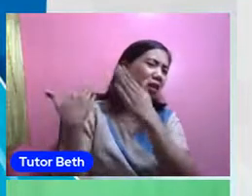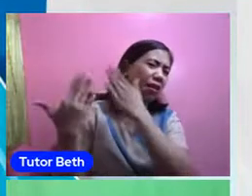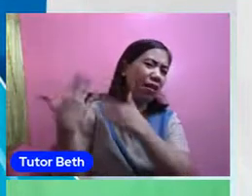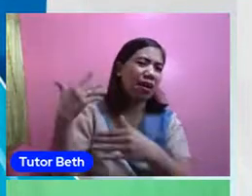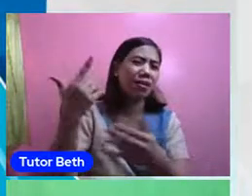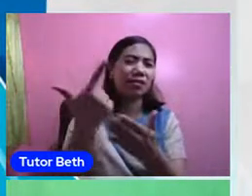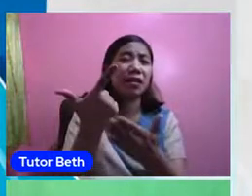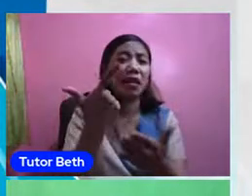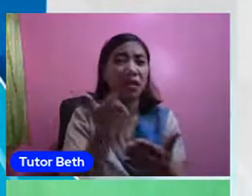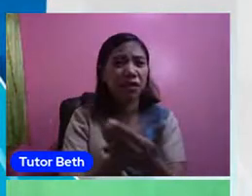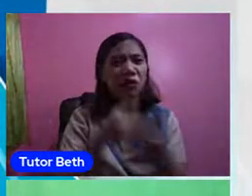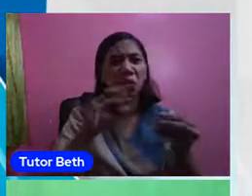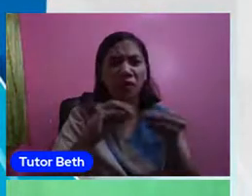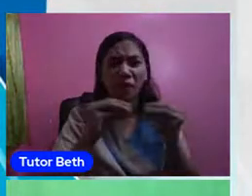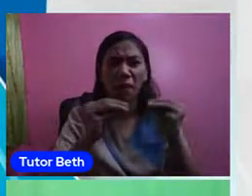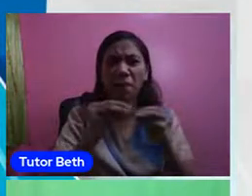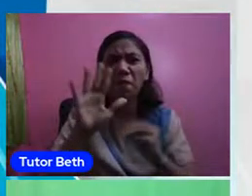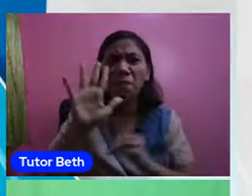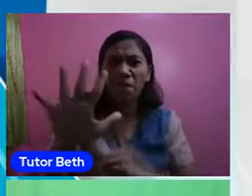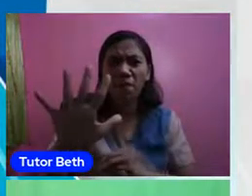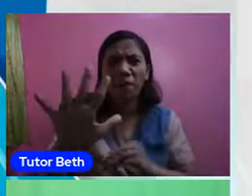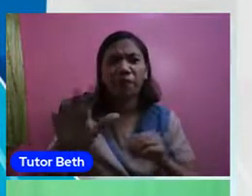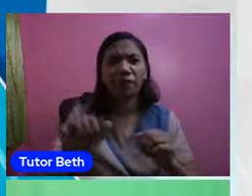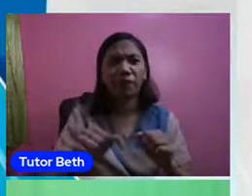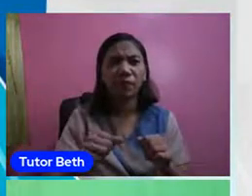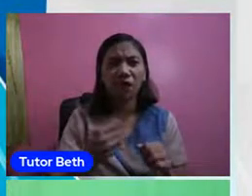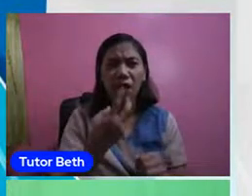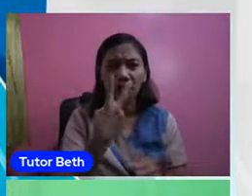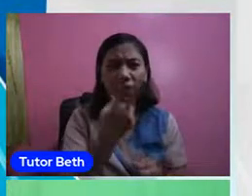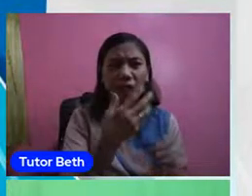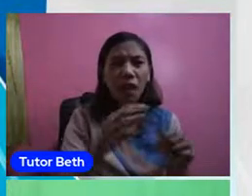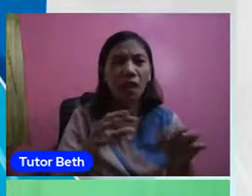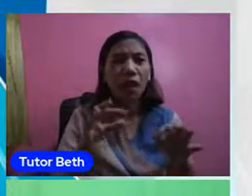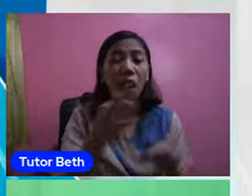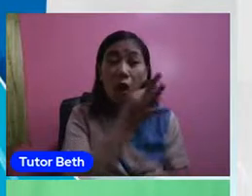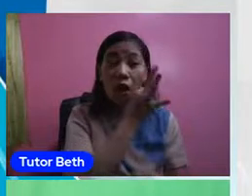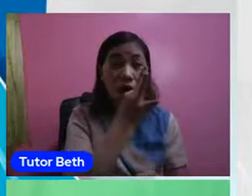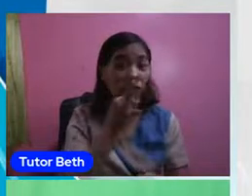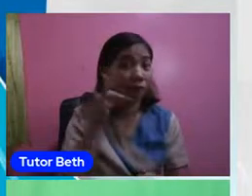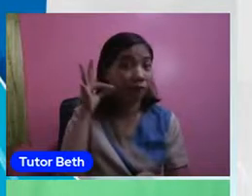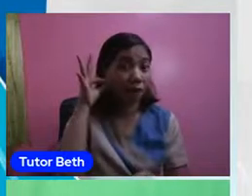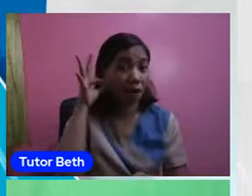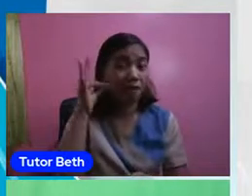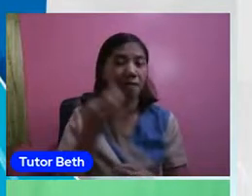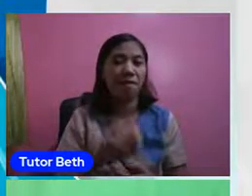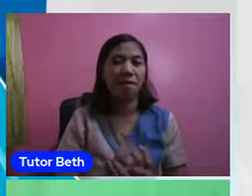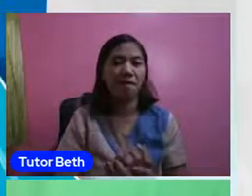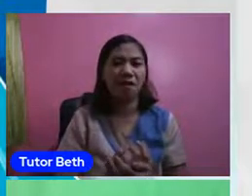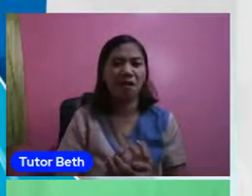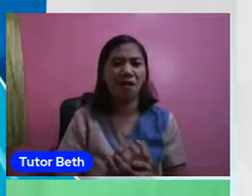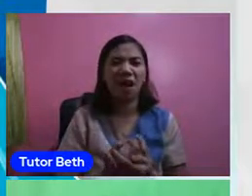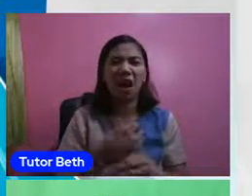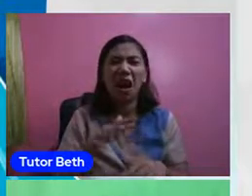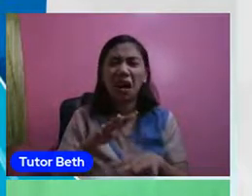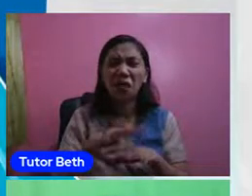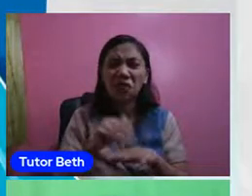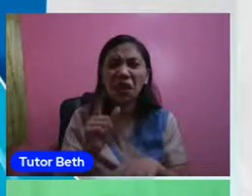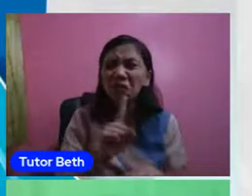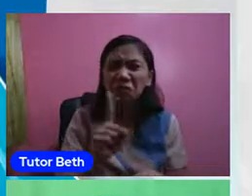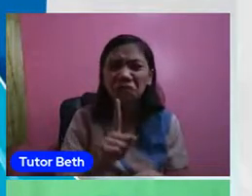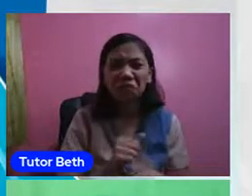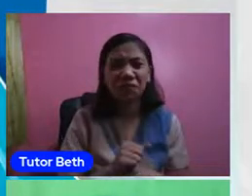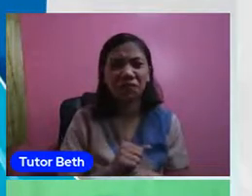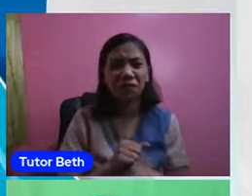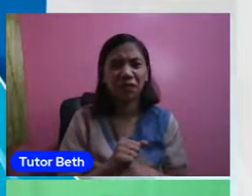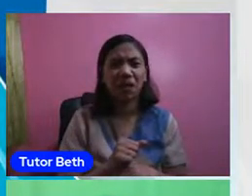5. Malawak na ano yan, Bukirin. Malawak siyang bukirin. Ano kayang tawag natin yan? Isa siyang anyong